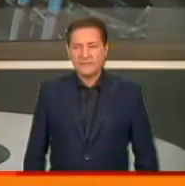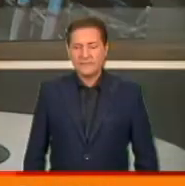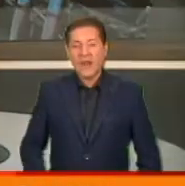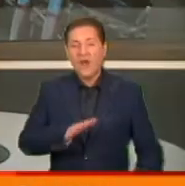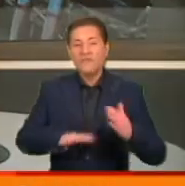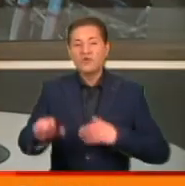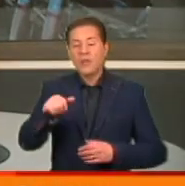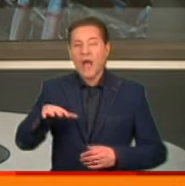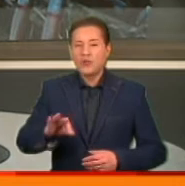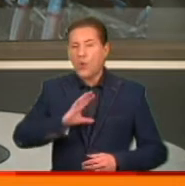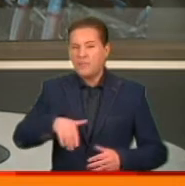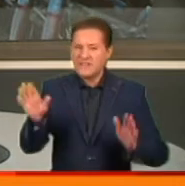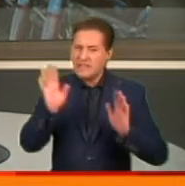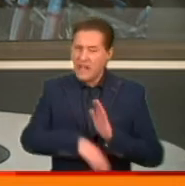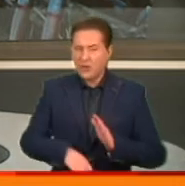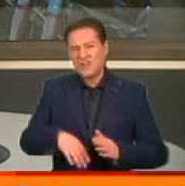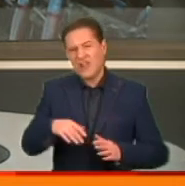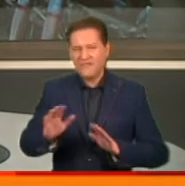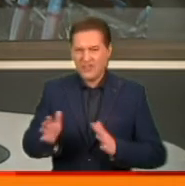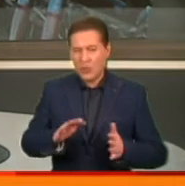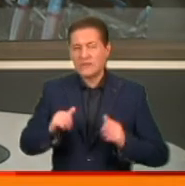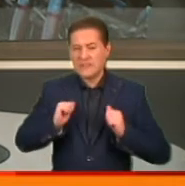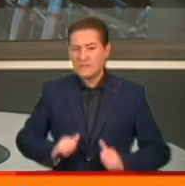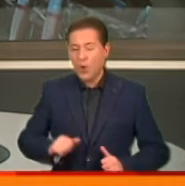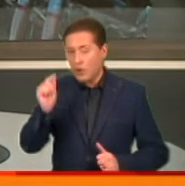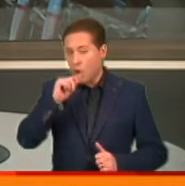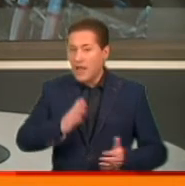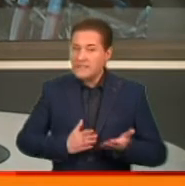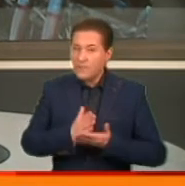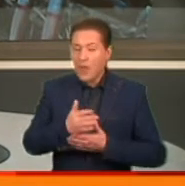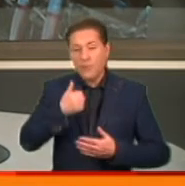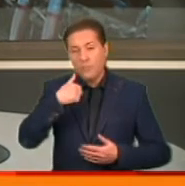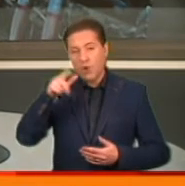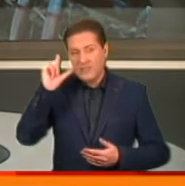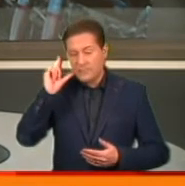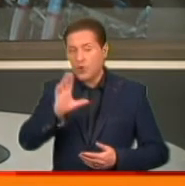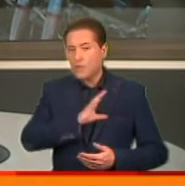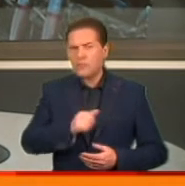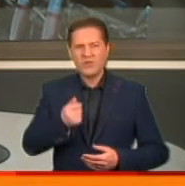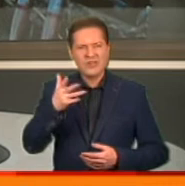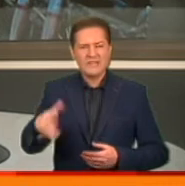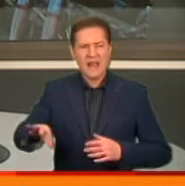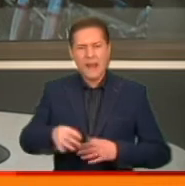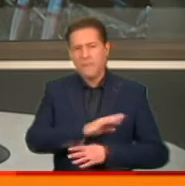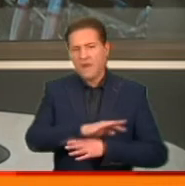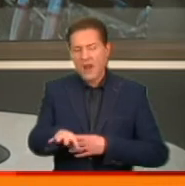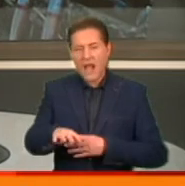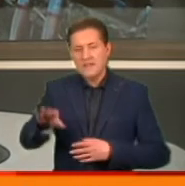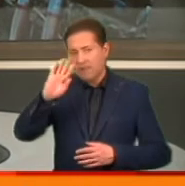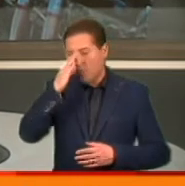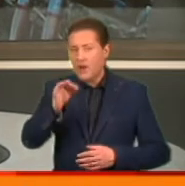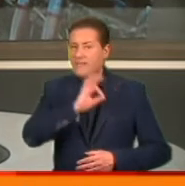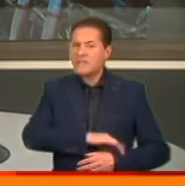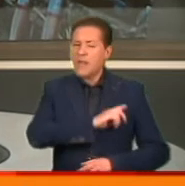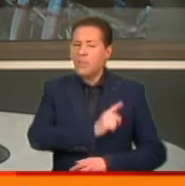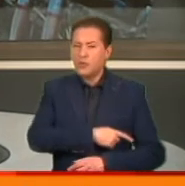У зоні АТО після загострення відносний спокій на Луганському напрямку, де позавчора відбувалися численні провокації ворога з використанням